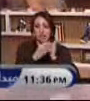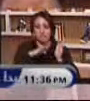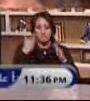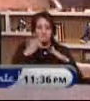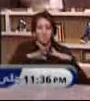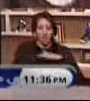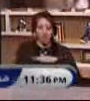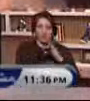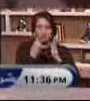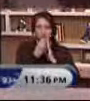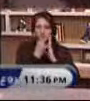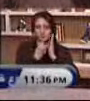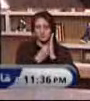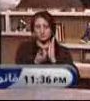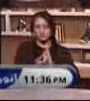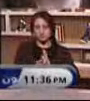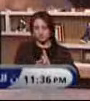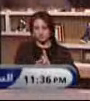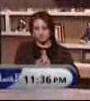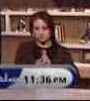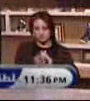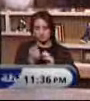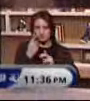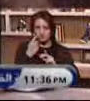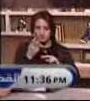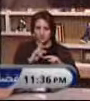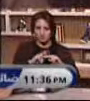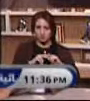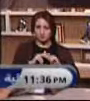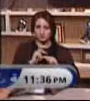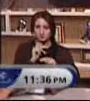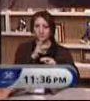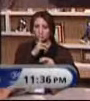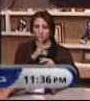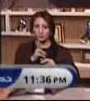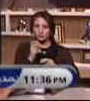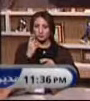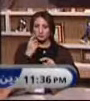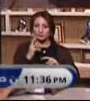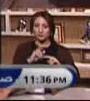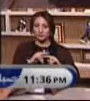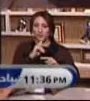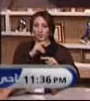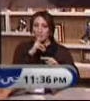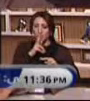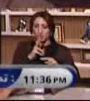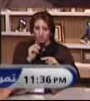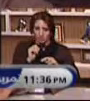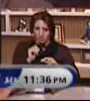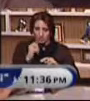شكله جميل وسمته جميل ومن يعني عظماء يعني خلفاء بني أمية